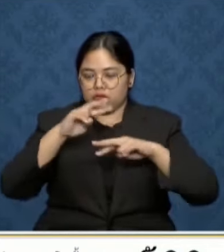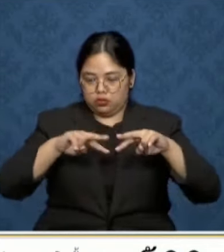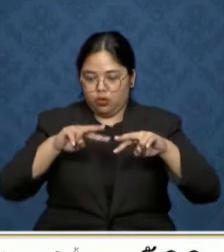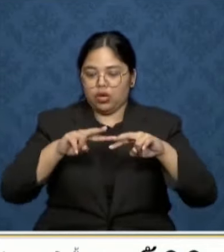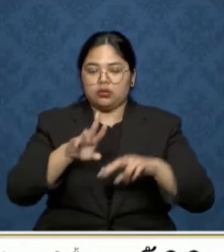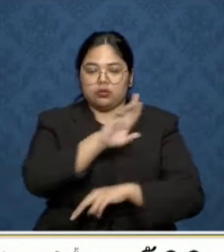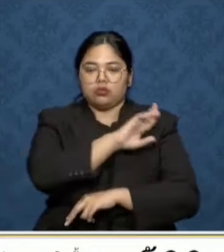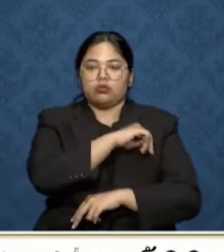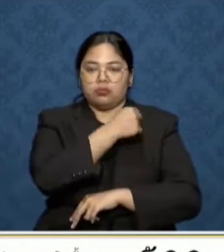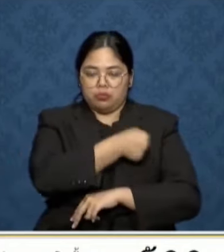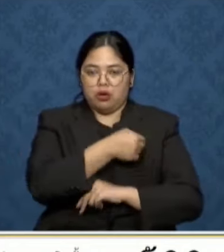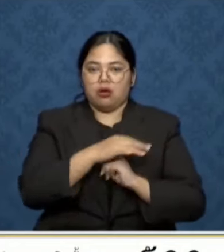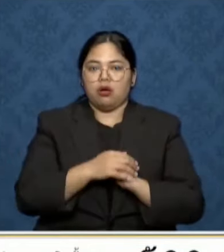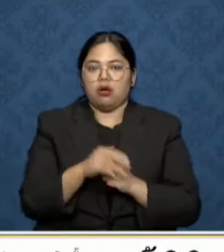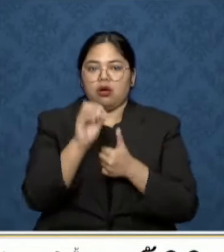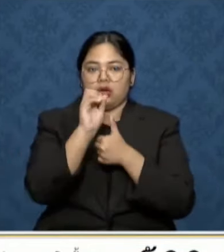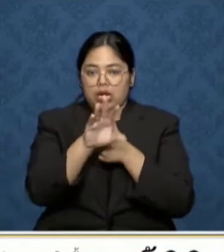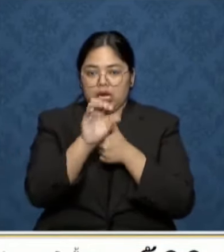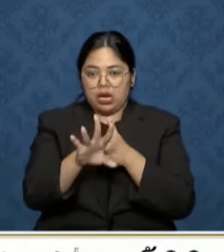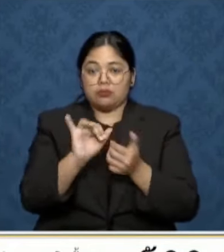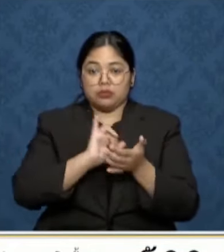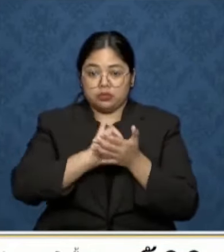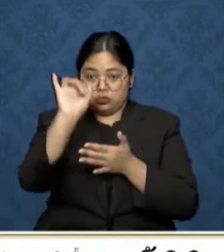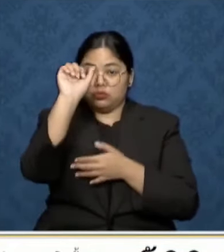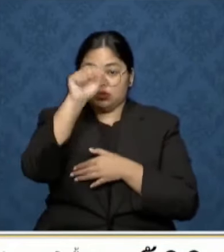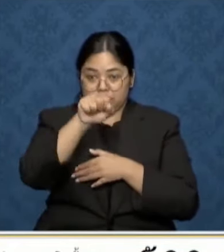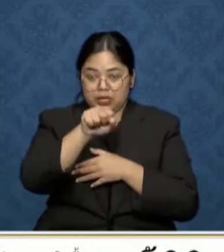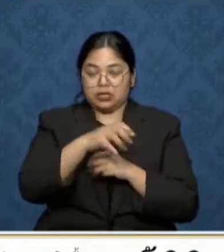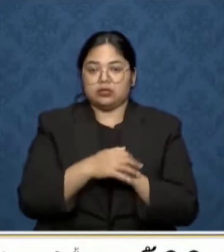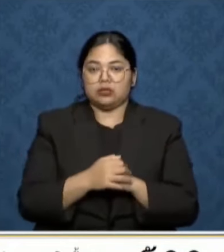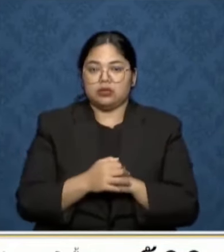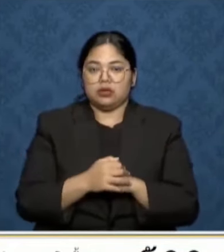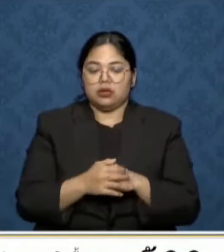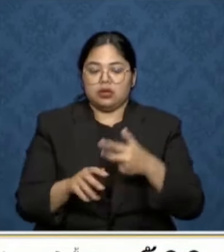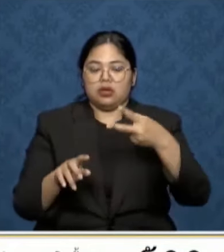วยว่าแนะนำคนคายอยถูกตองหรอไมสองปเด็นครั